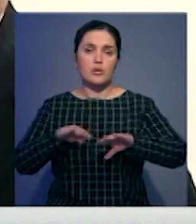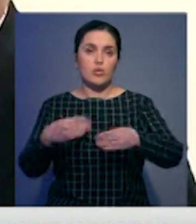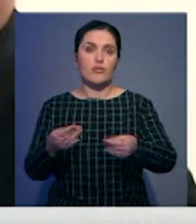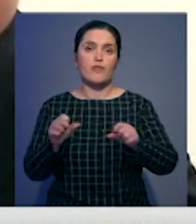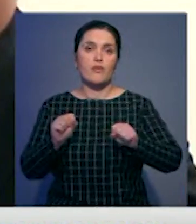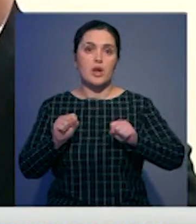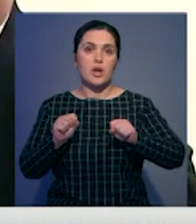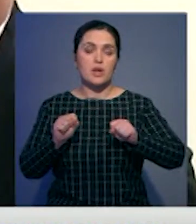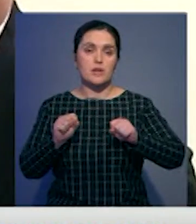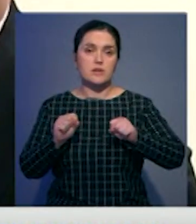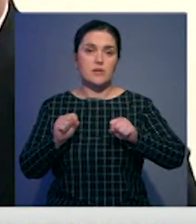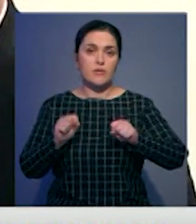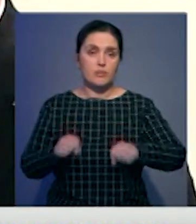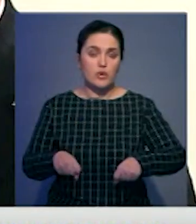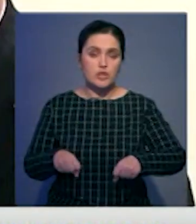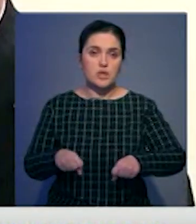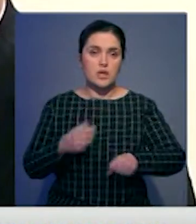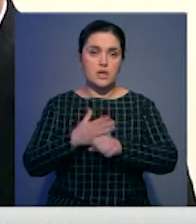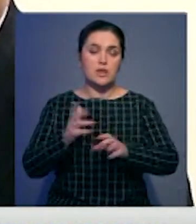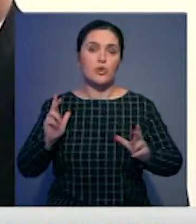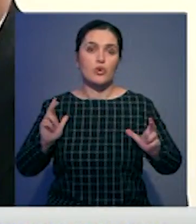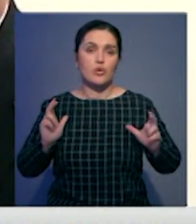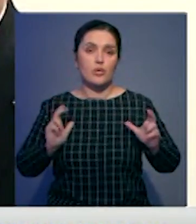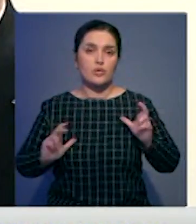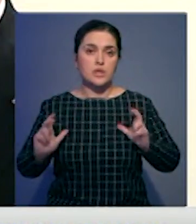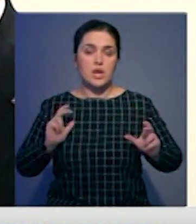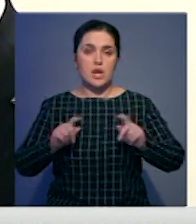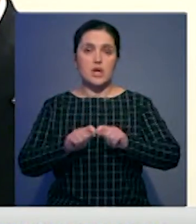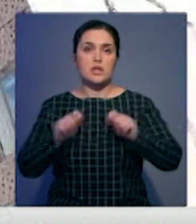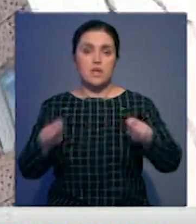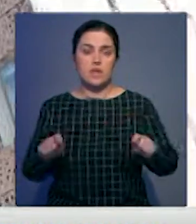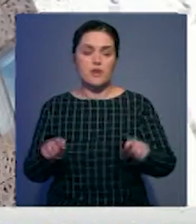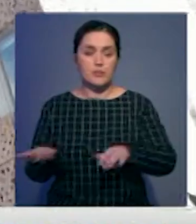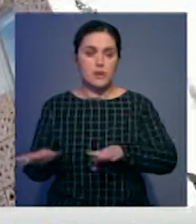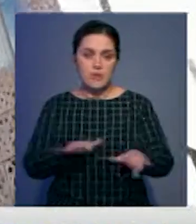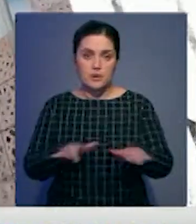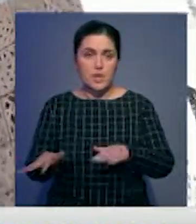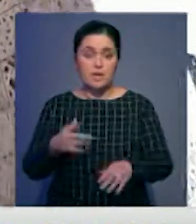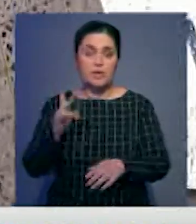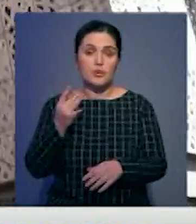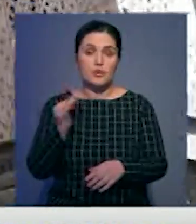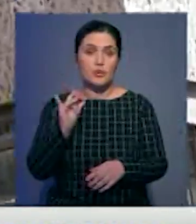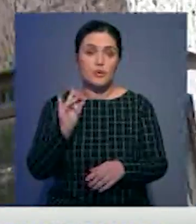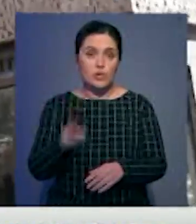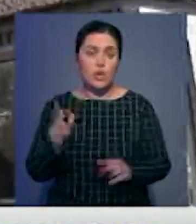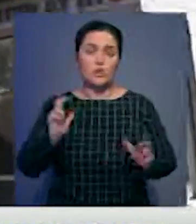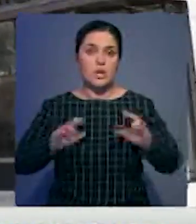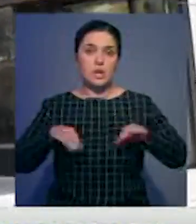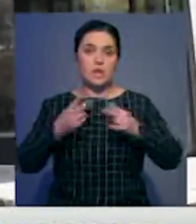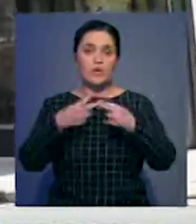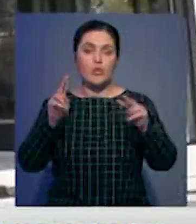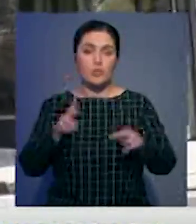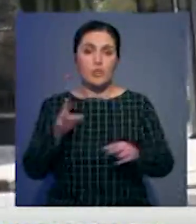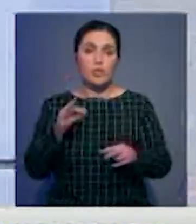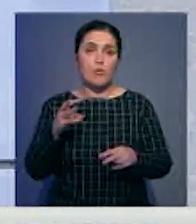именно на базе инфраструктуры университета создавать и проводить мероприятия. Нью-Йоркский университет предоставил клубу «Номад»